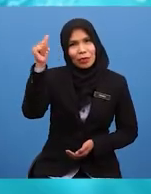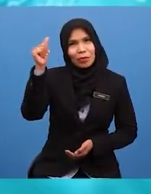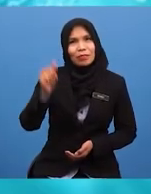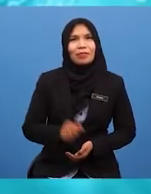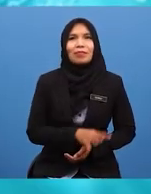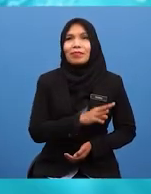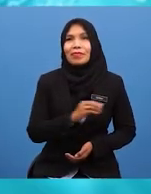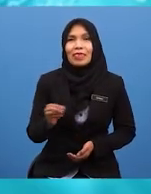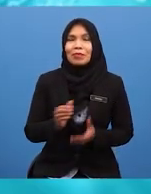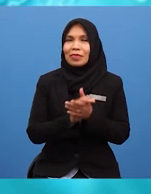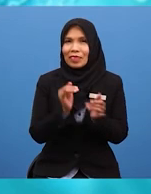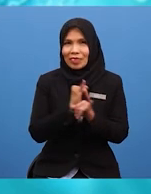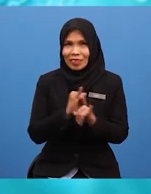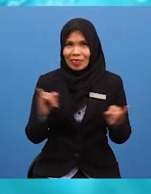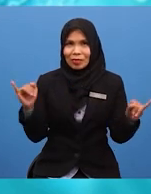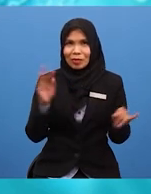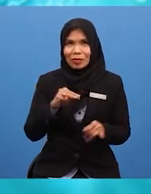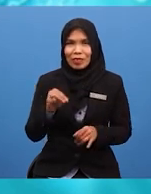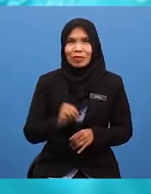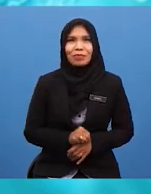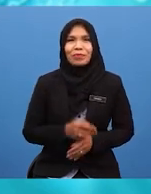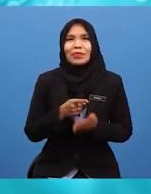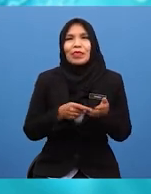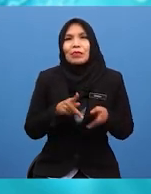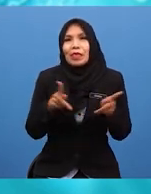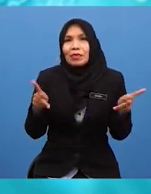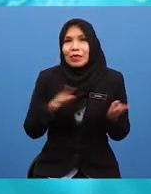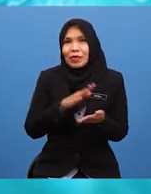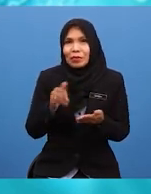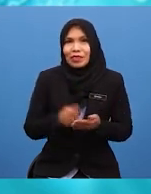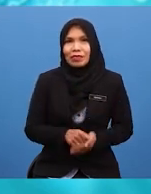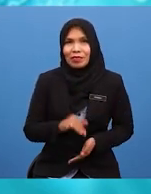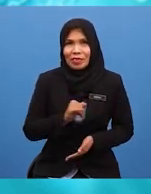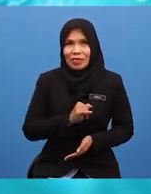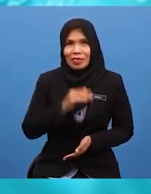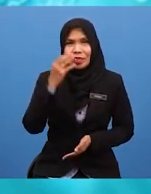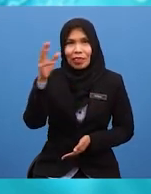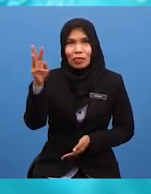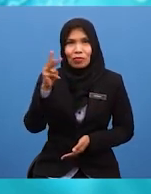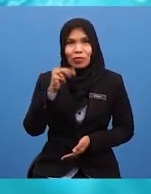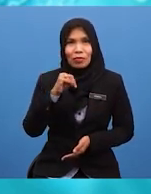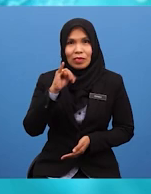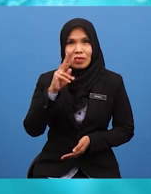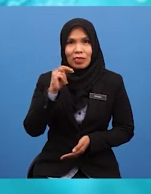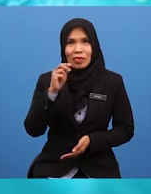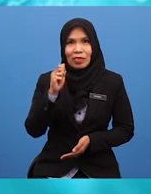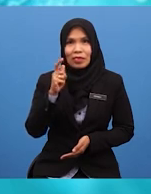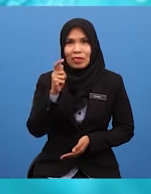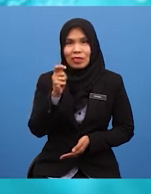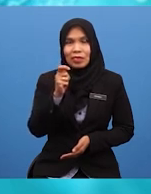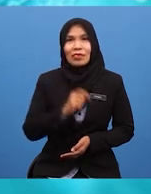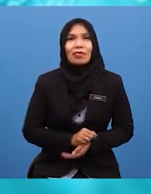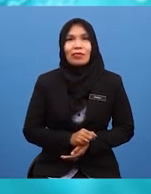Assalamualaikum dan salam sejahtera murid-murid. Apa khabar semua? Saya Cikgu Minat dari SMK